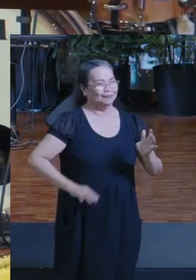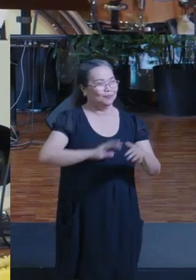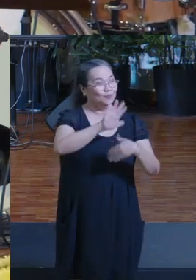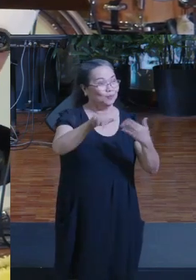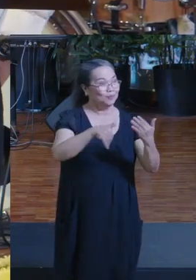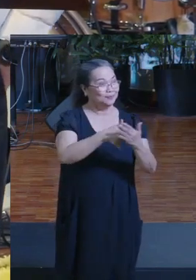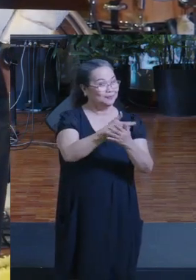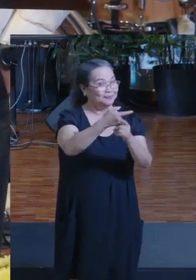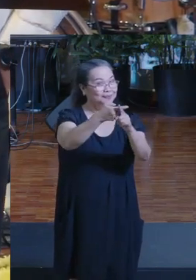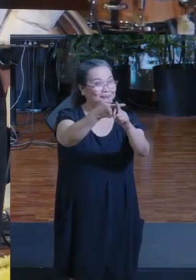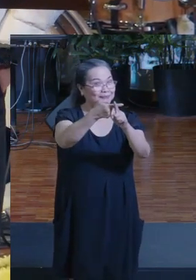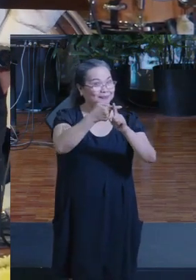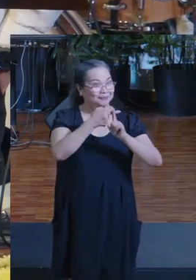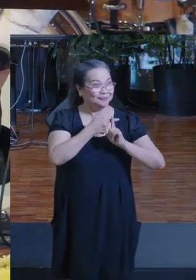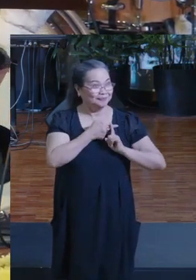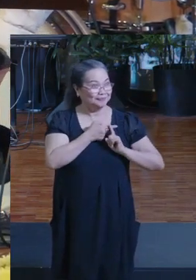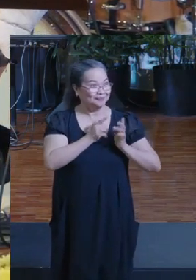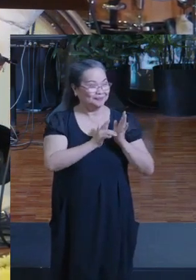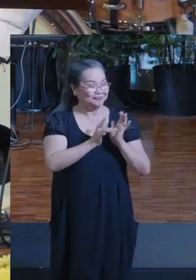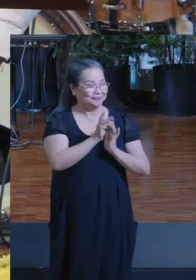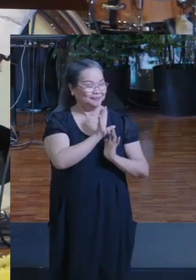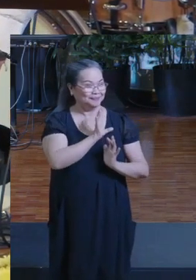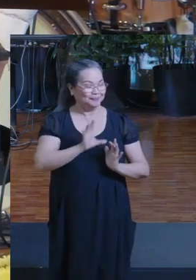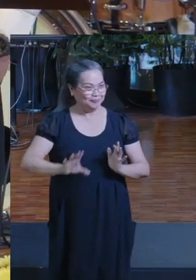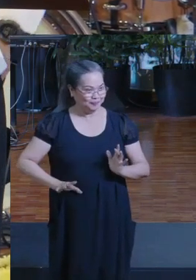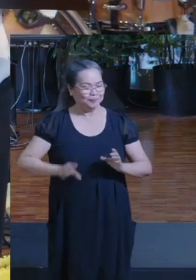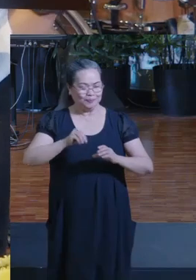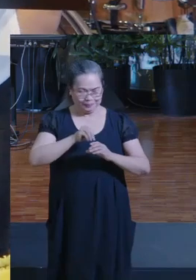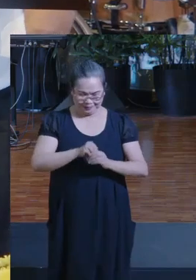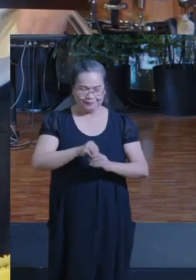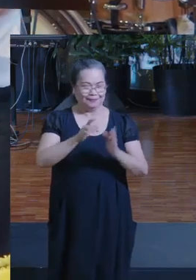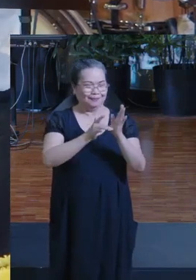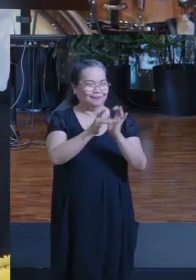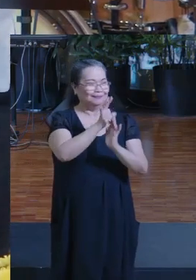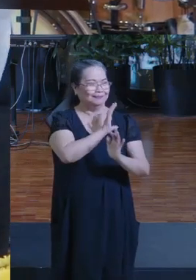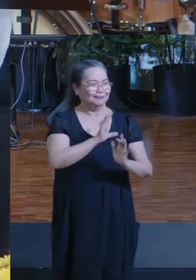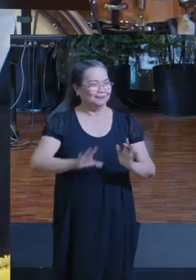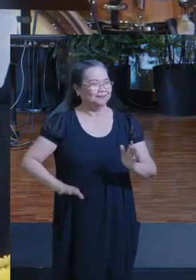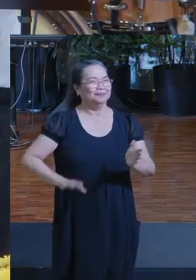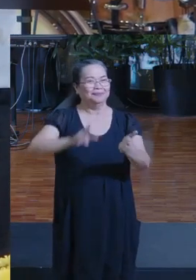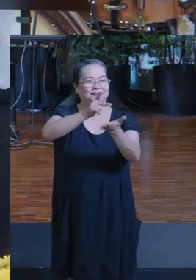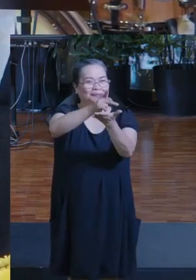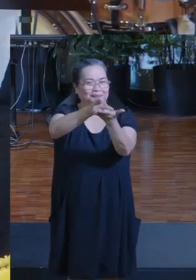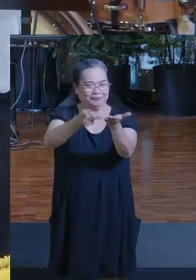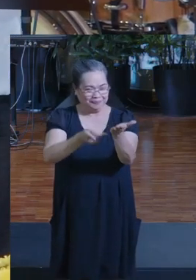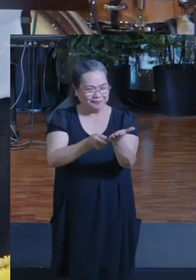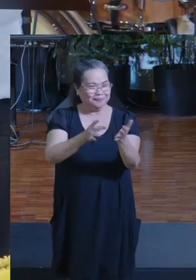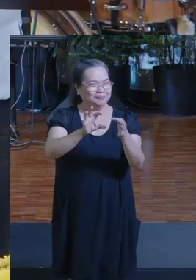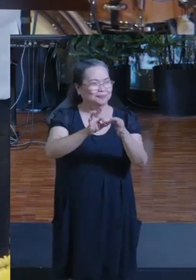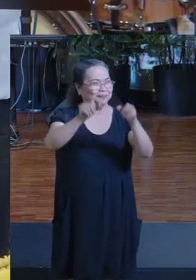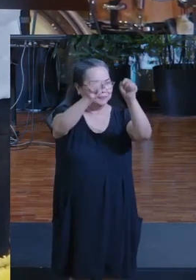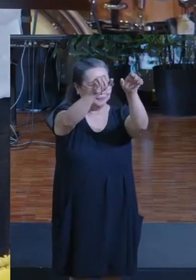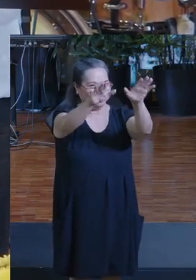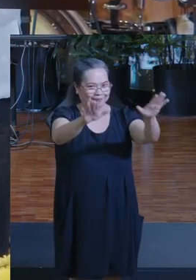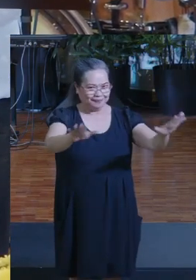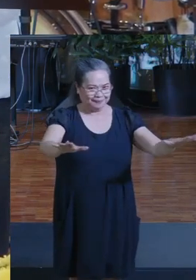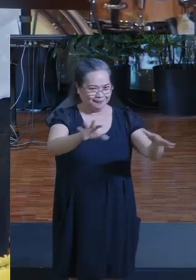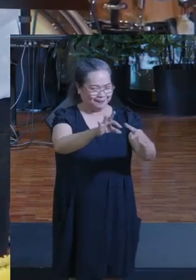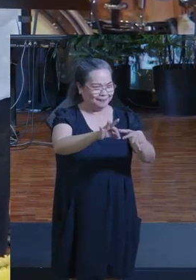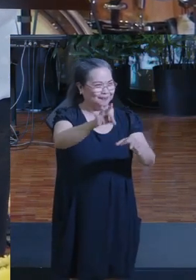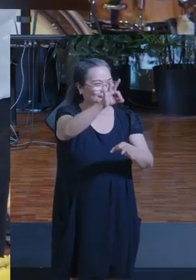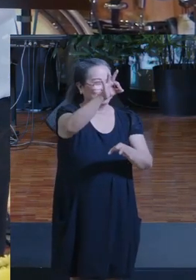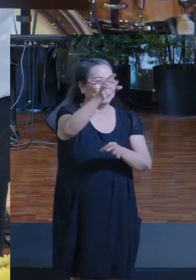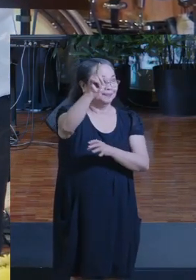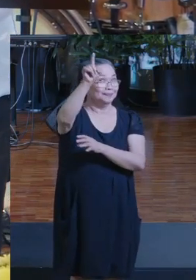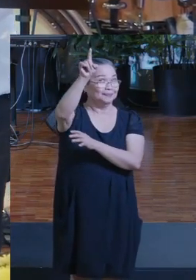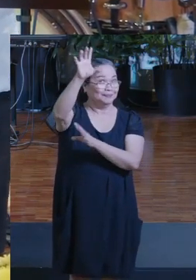tumanggap niyan. Ang lahat ng na kay Kristo Jesus ay makikibahagi sa pagpapalang espiritual na